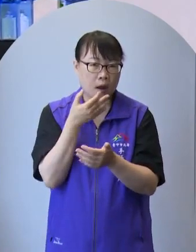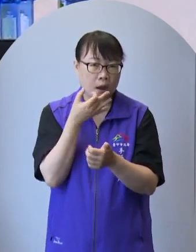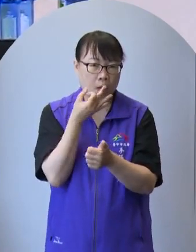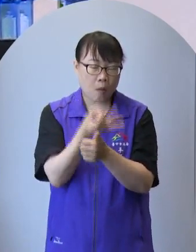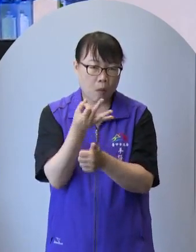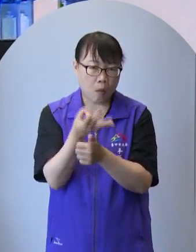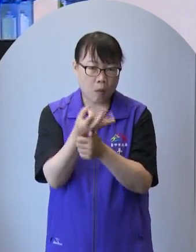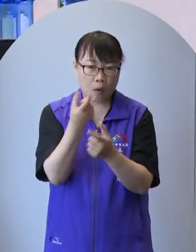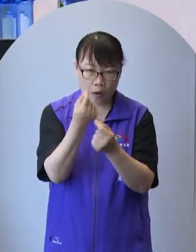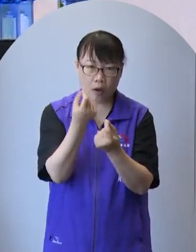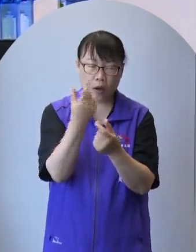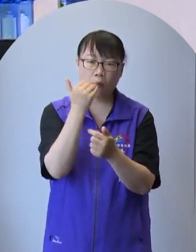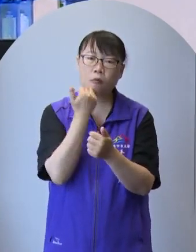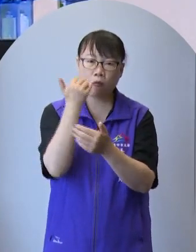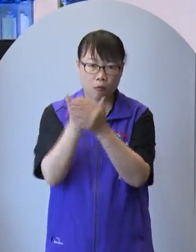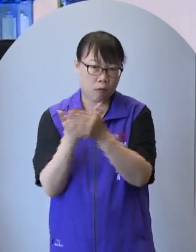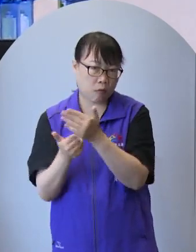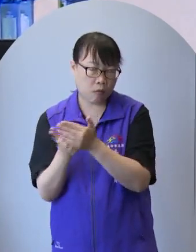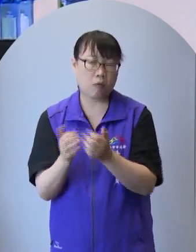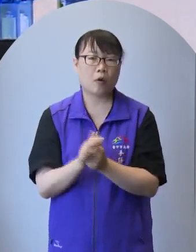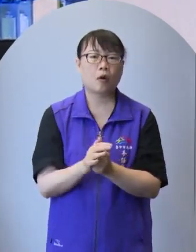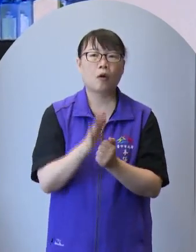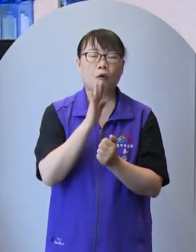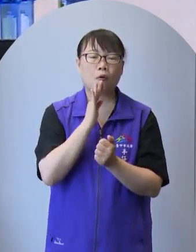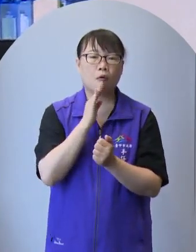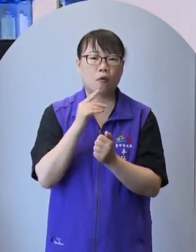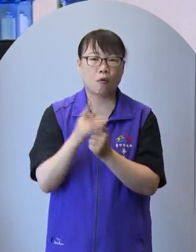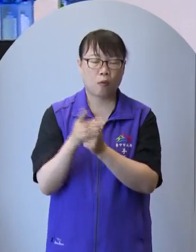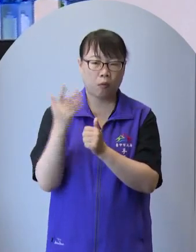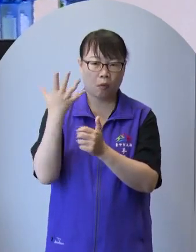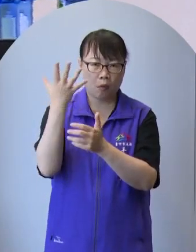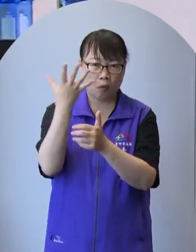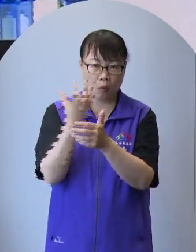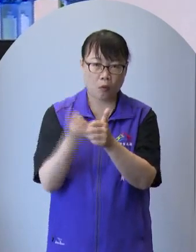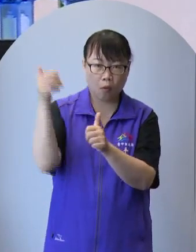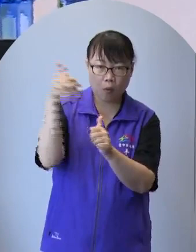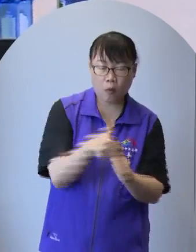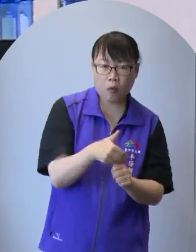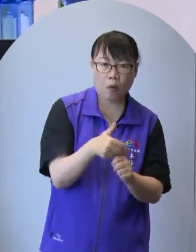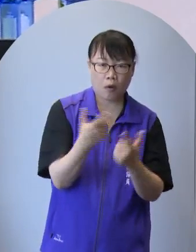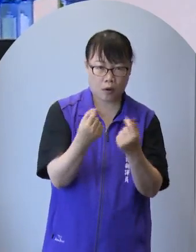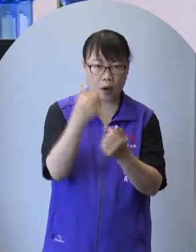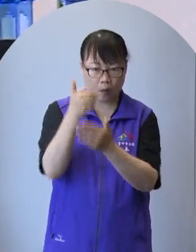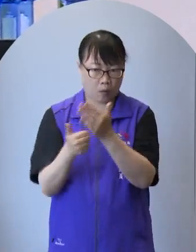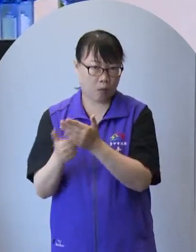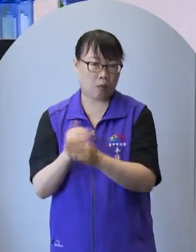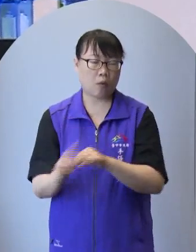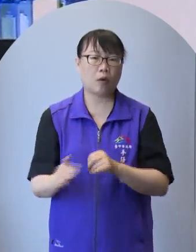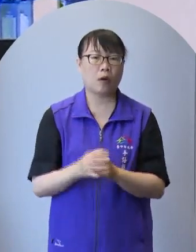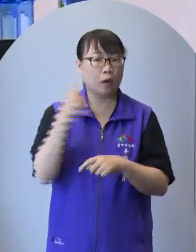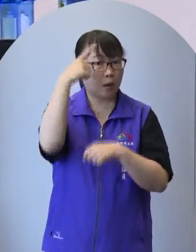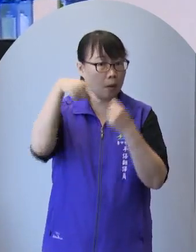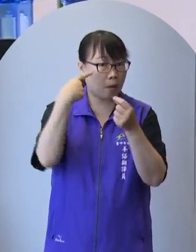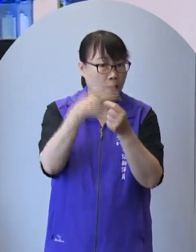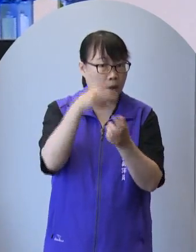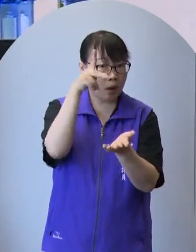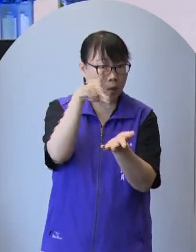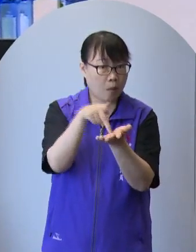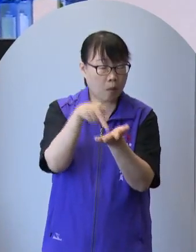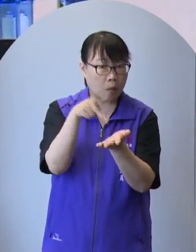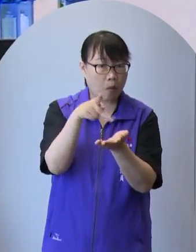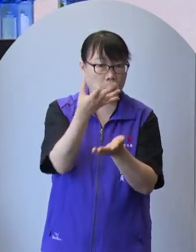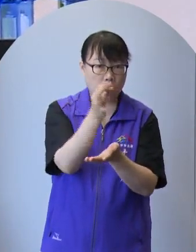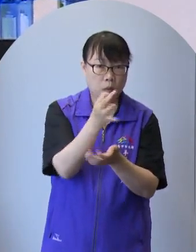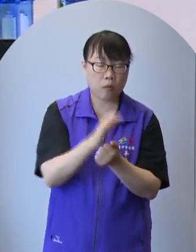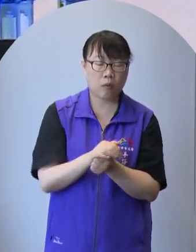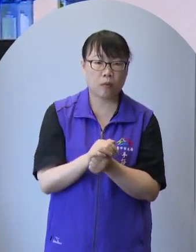债会减少，那城市债留子孙状况减少，所以明年我们的举债哈，我们的举债也